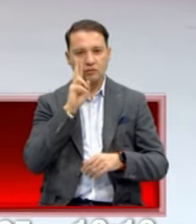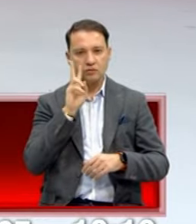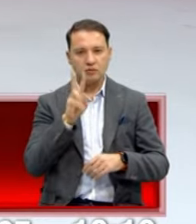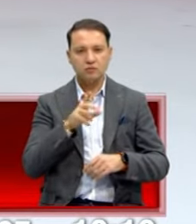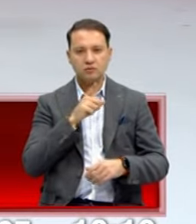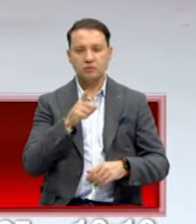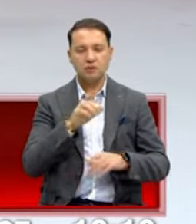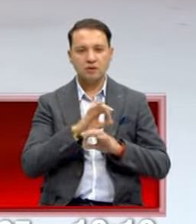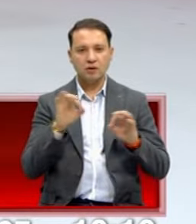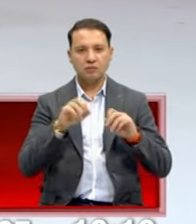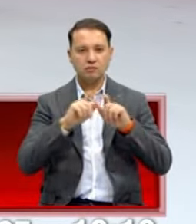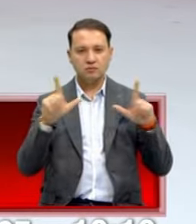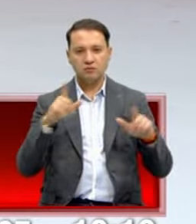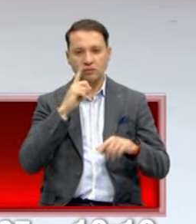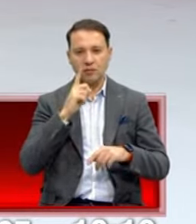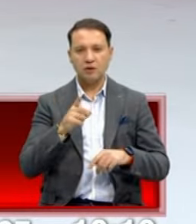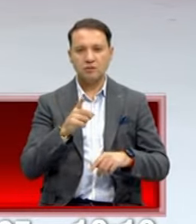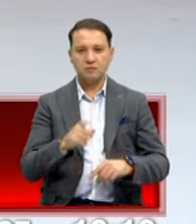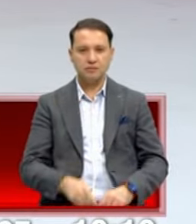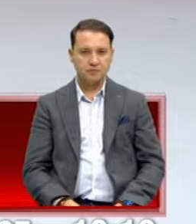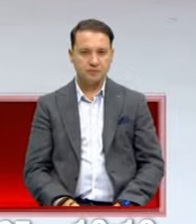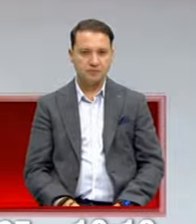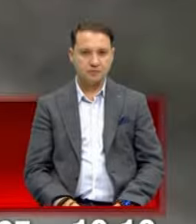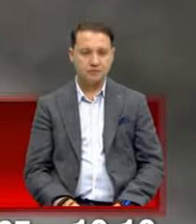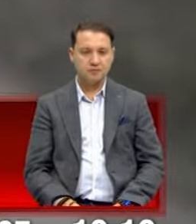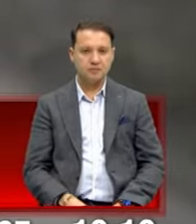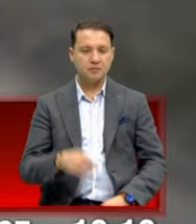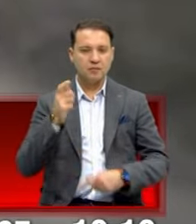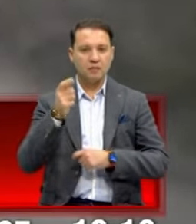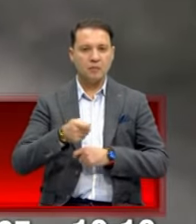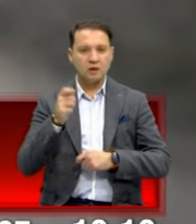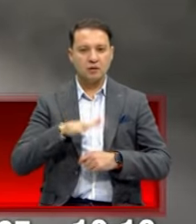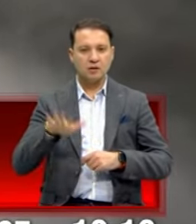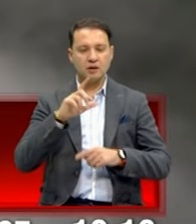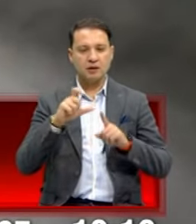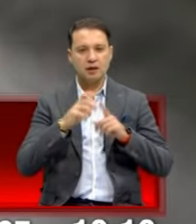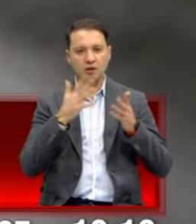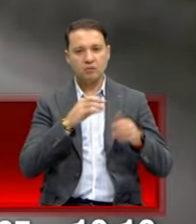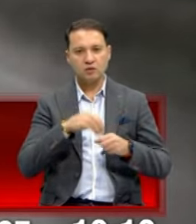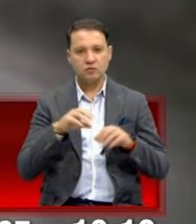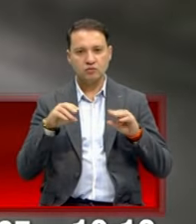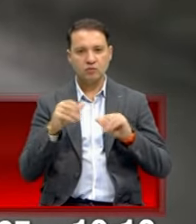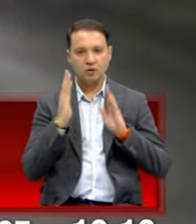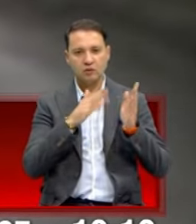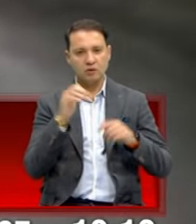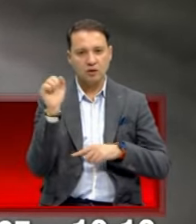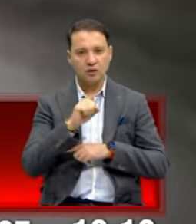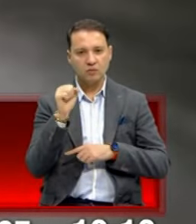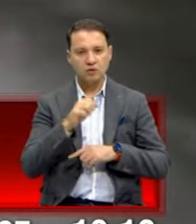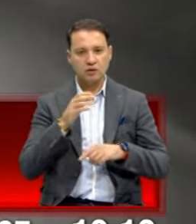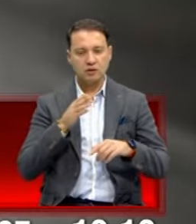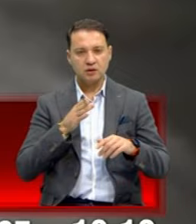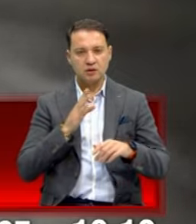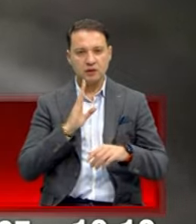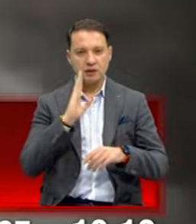görüntüsü. Tam ekran getirelim görüntüyü. Maden sahasından depolama alanına toprak taşıyan kamyonların